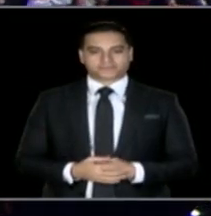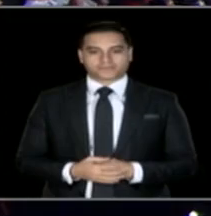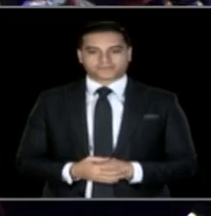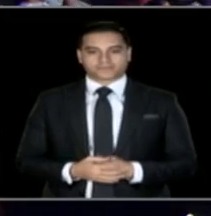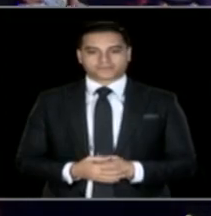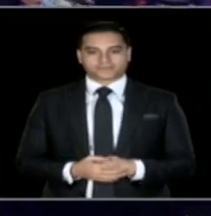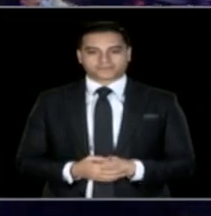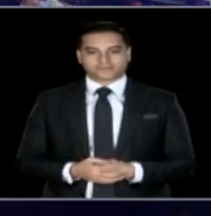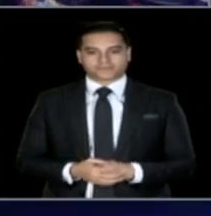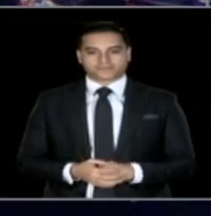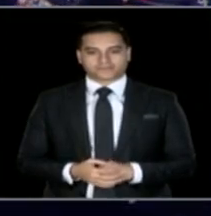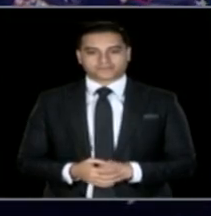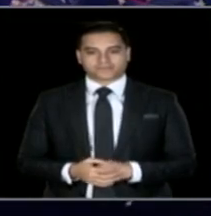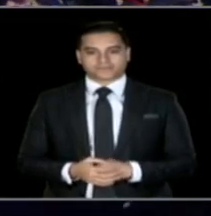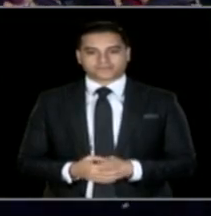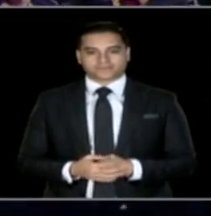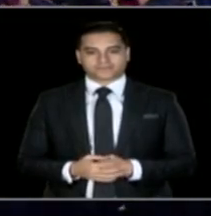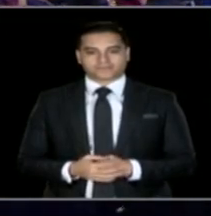بقت في مشكلة نور.